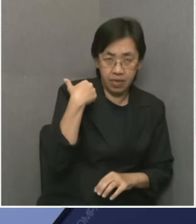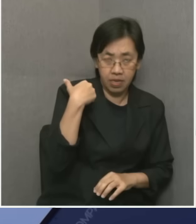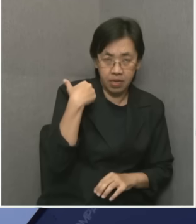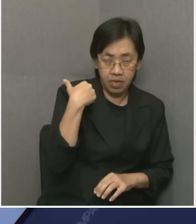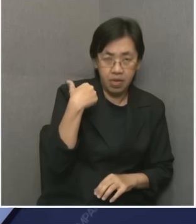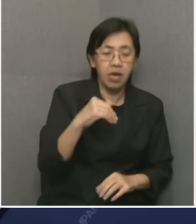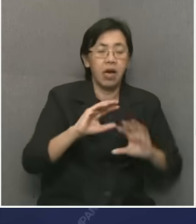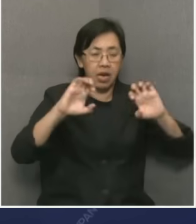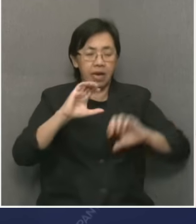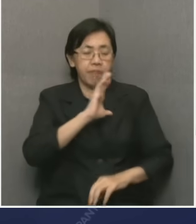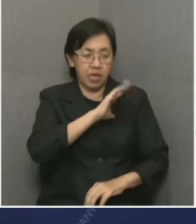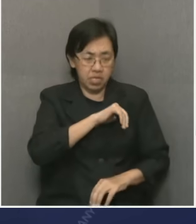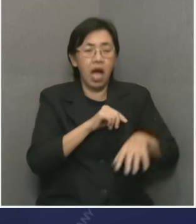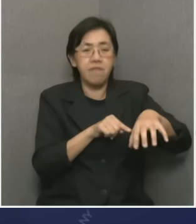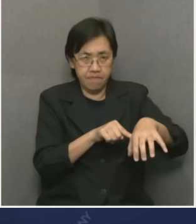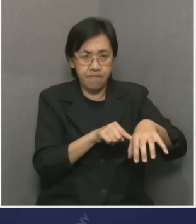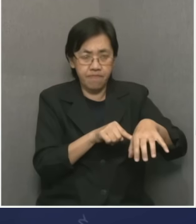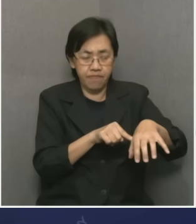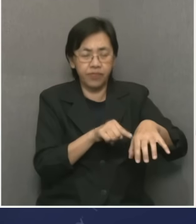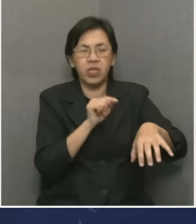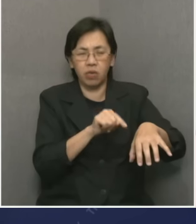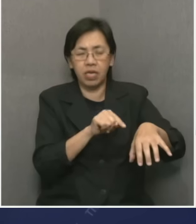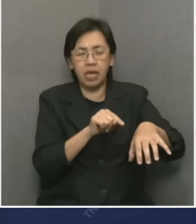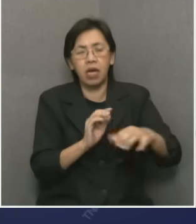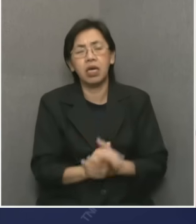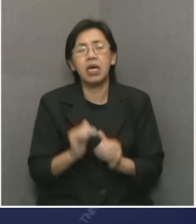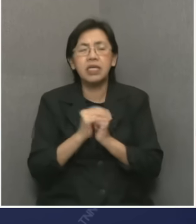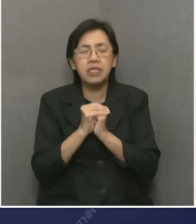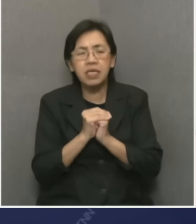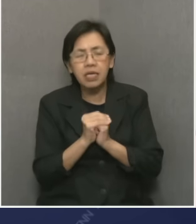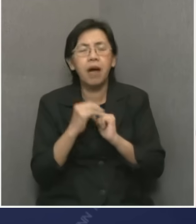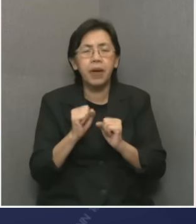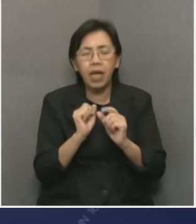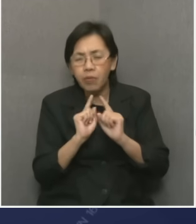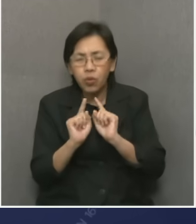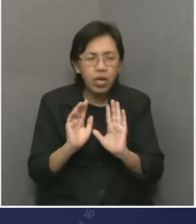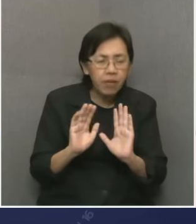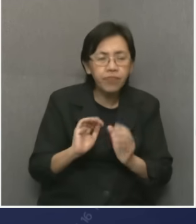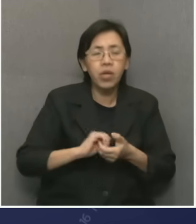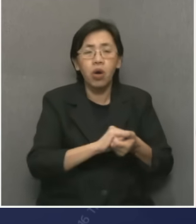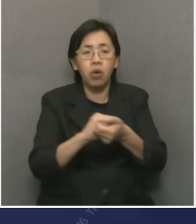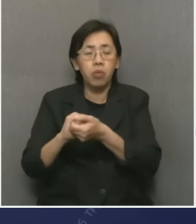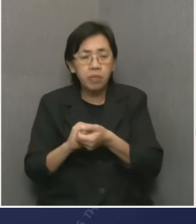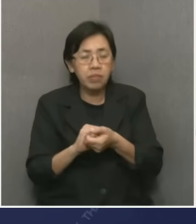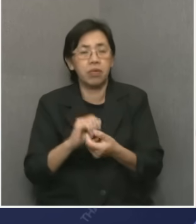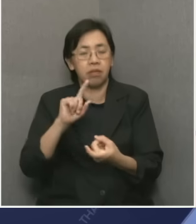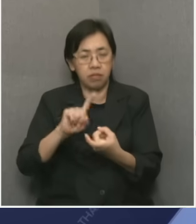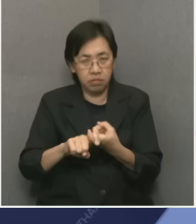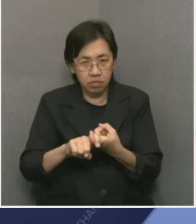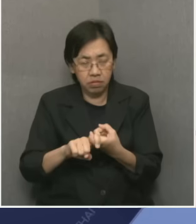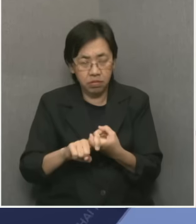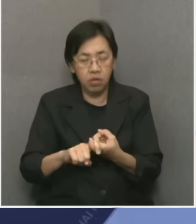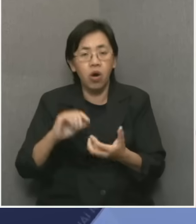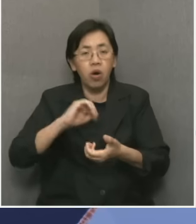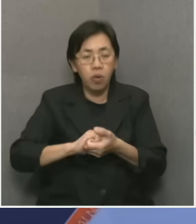เอากลับมาพูดอีกครั้งหนึ่งนะครับซึ่งตรงนี้เนี่ยจีนก็พยายามจับมือกับรัสเซียนะฮะรวมทั้งซ